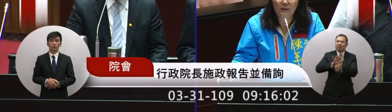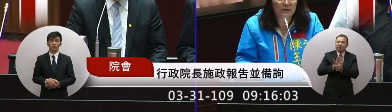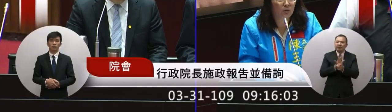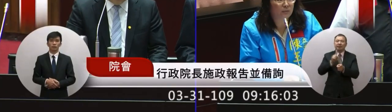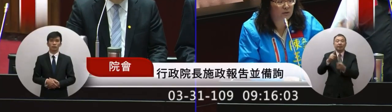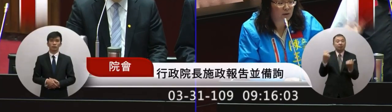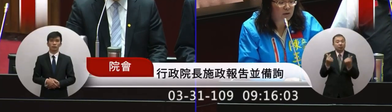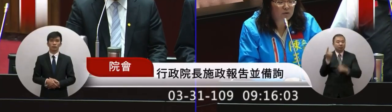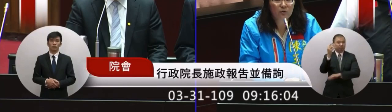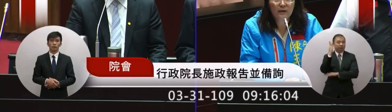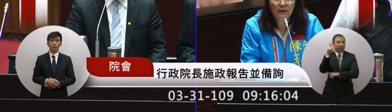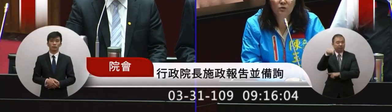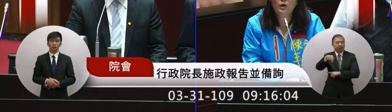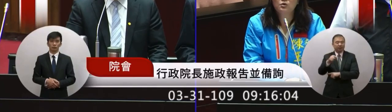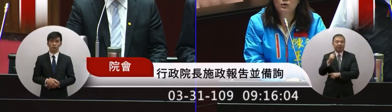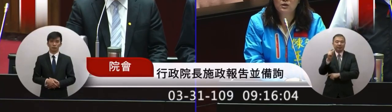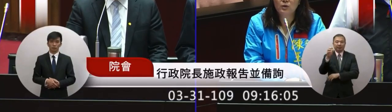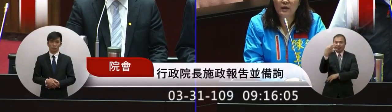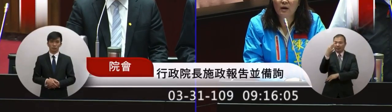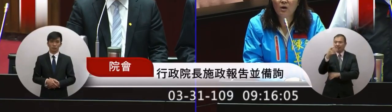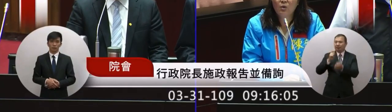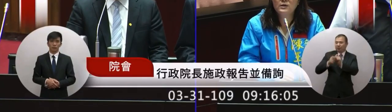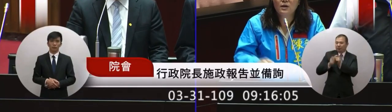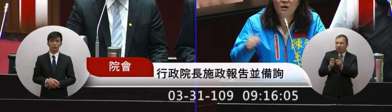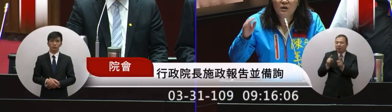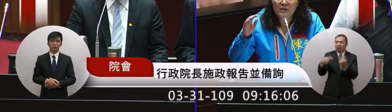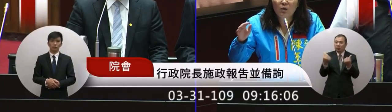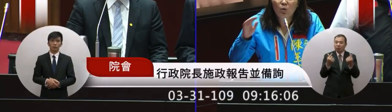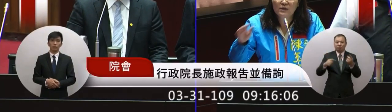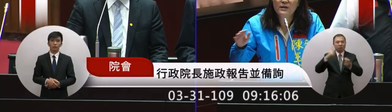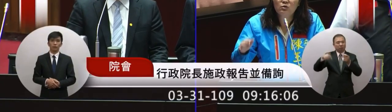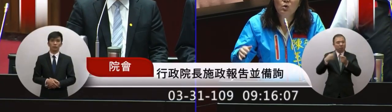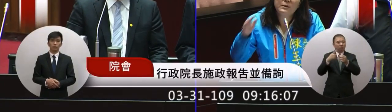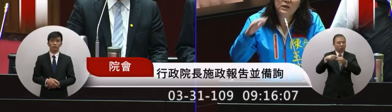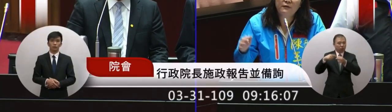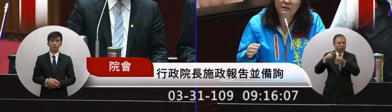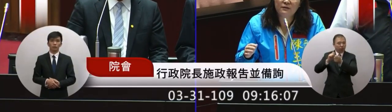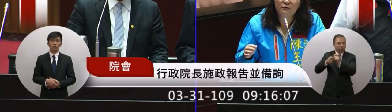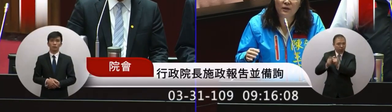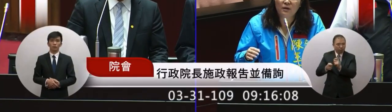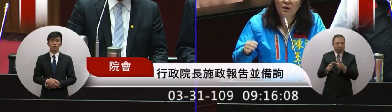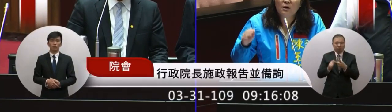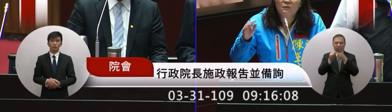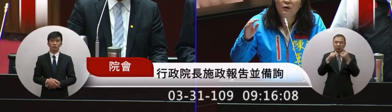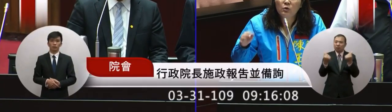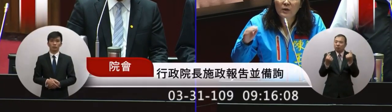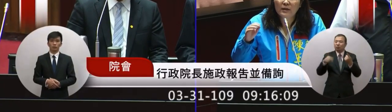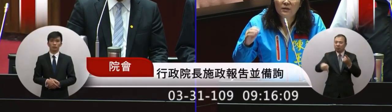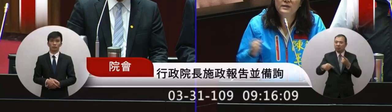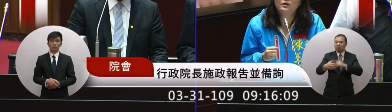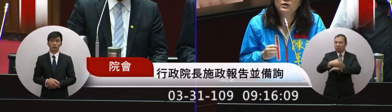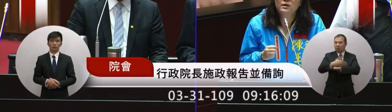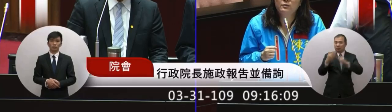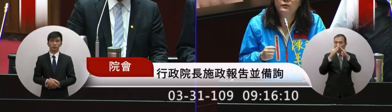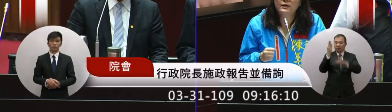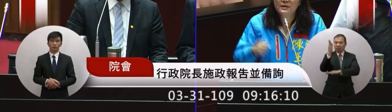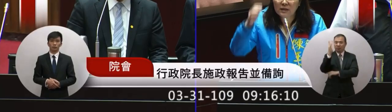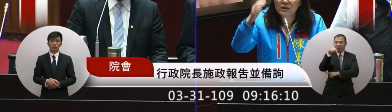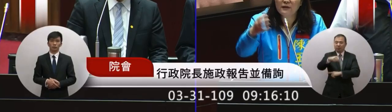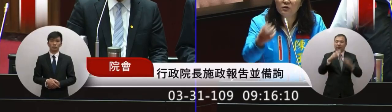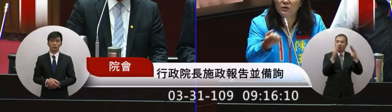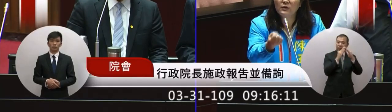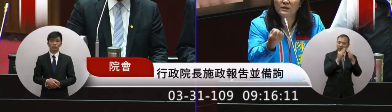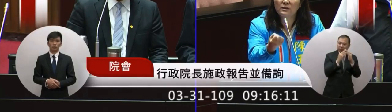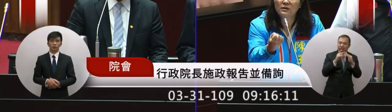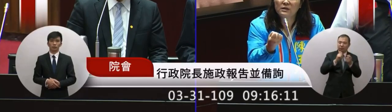税工具嘛，像我们学生委员刚刚说所得税也好，或者像我知道说我们地方政府的房屋税、地价税这个部分，但